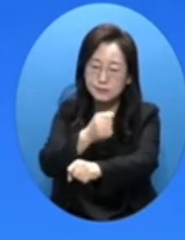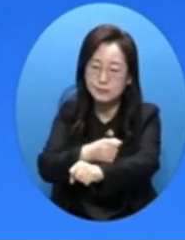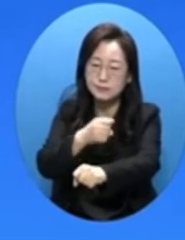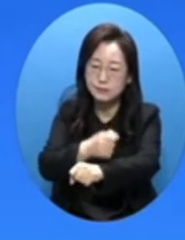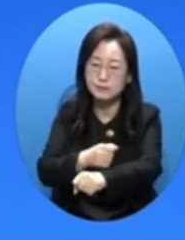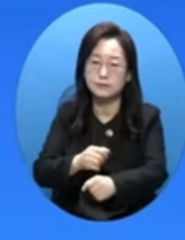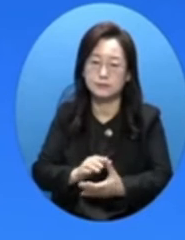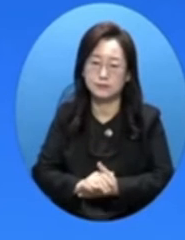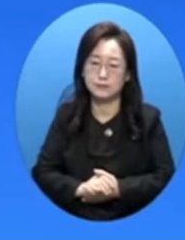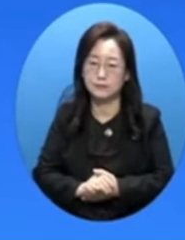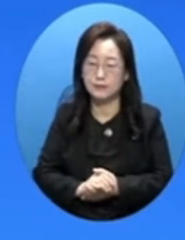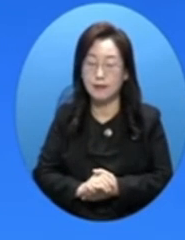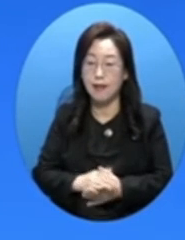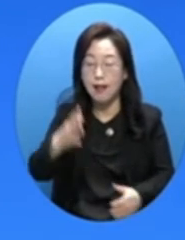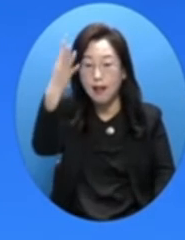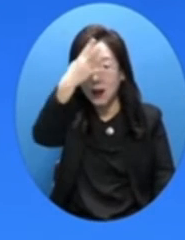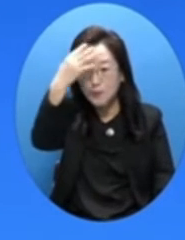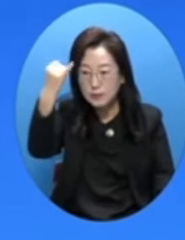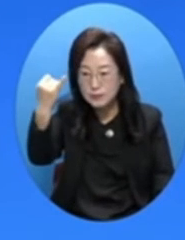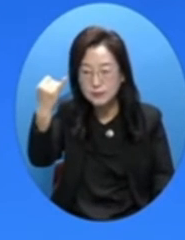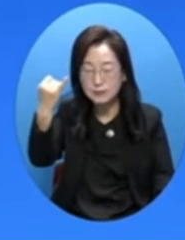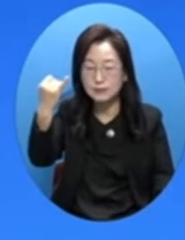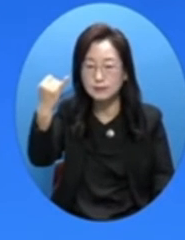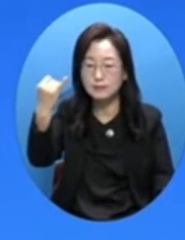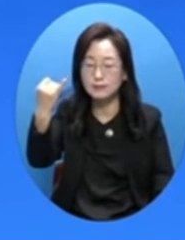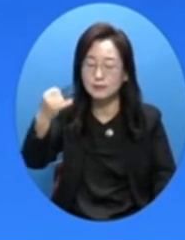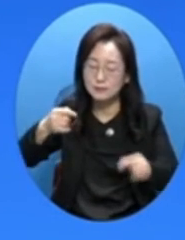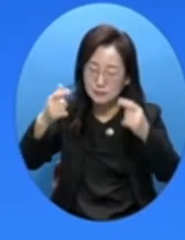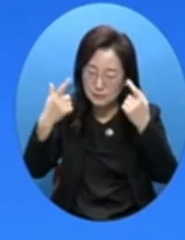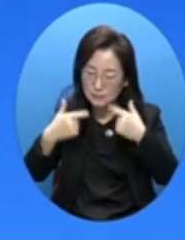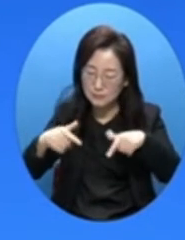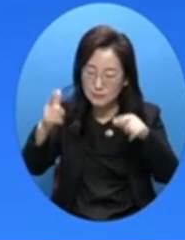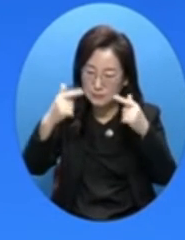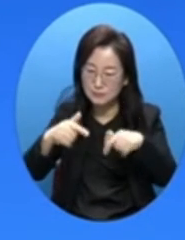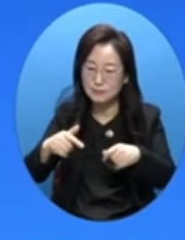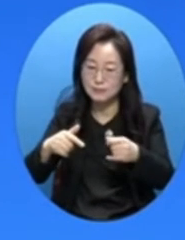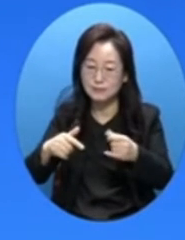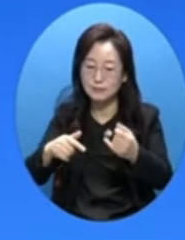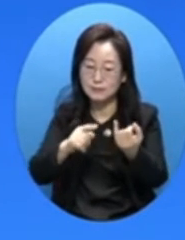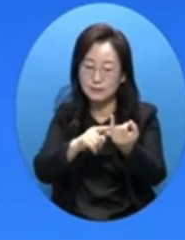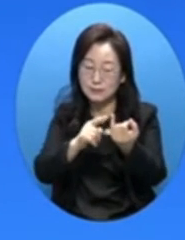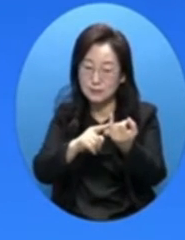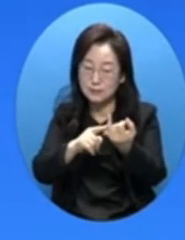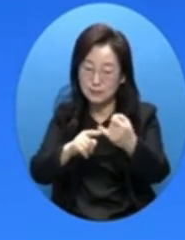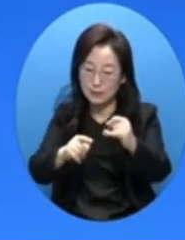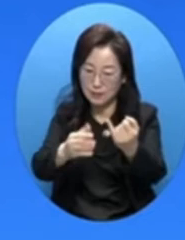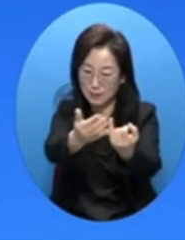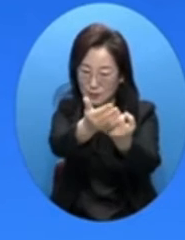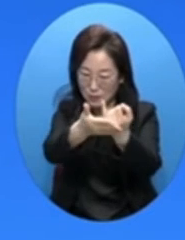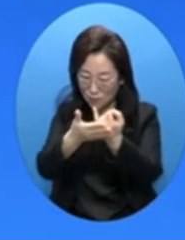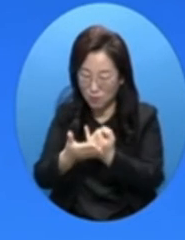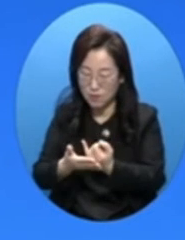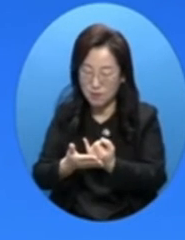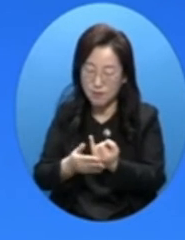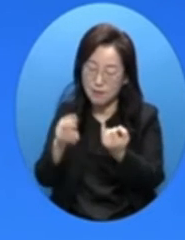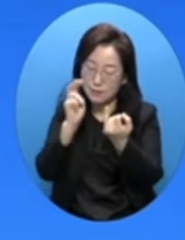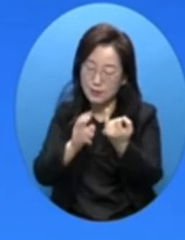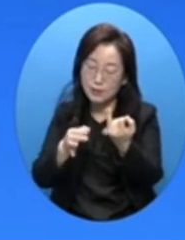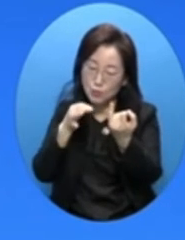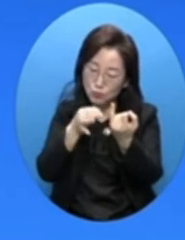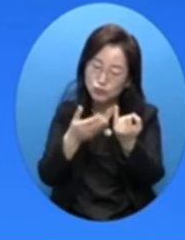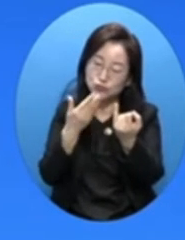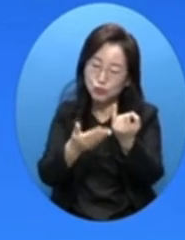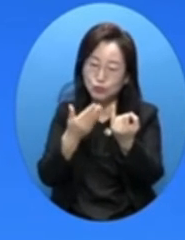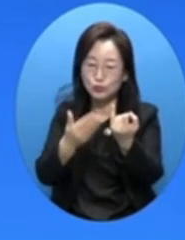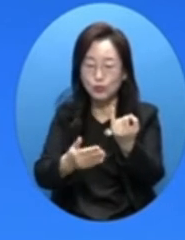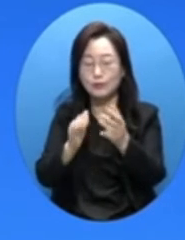지났는데, 할머니가 늘 이 파니를 무릎에 앉혀놓고 찬송을 불러주고 기도를 하고 말씀을